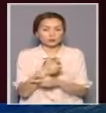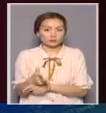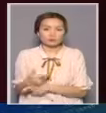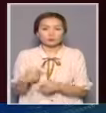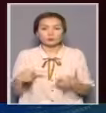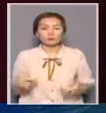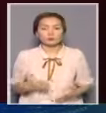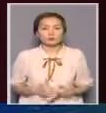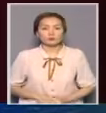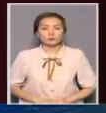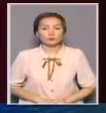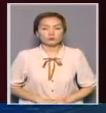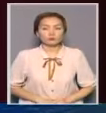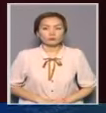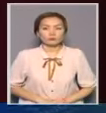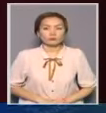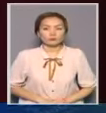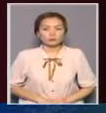певицы.